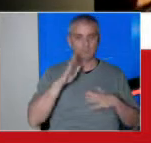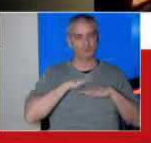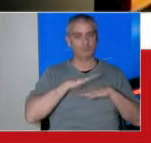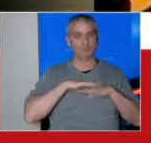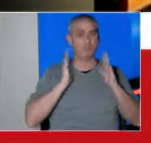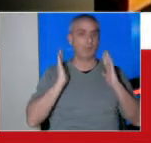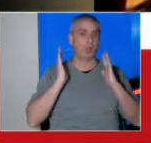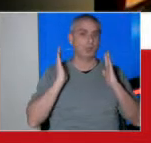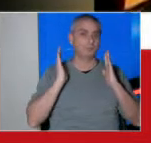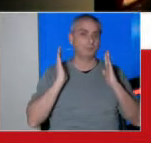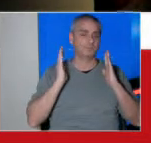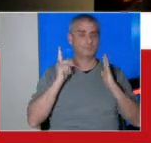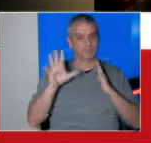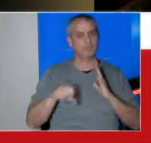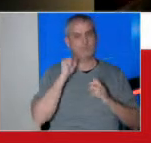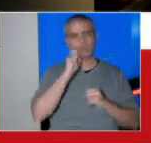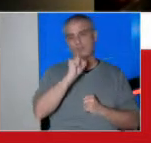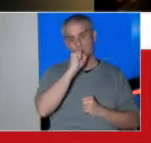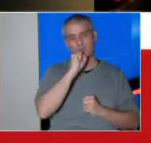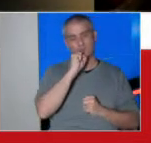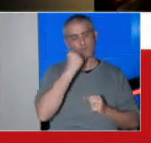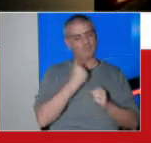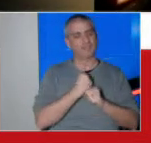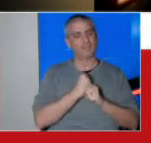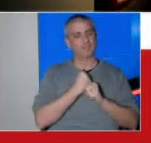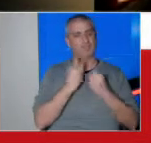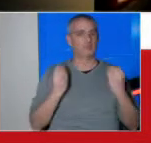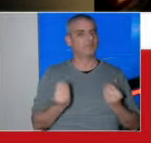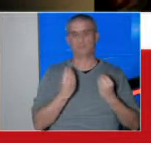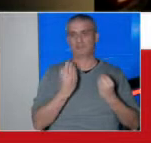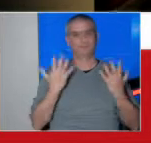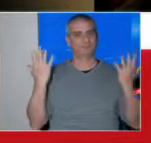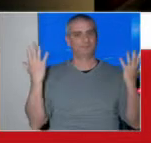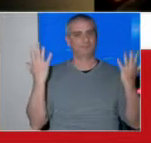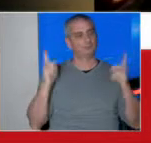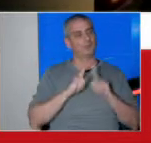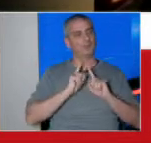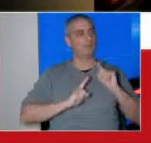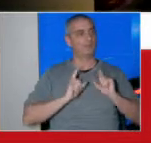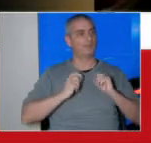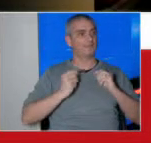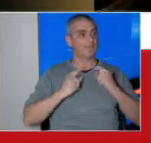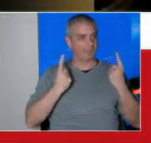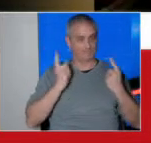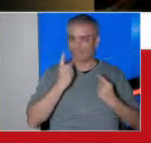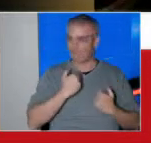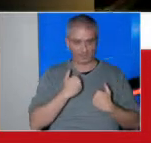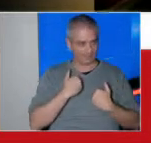שמוכשרים מאוד, שיקחו את המיקרופון ויעשו דברים כאלה ואחרים, אבל